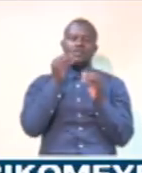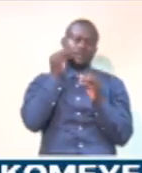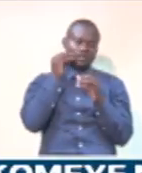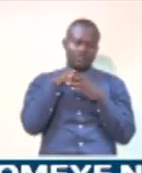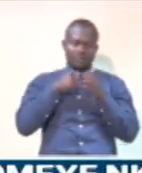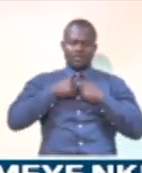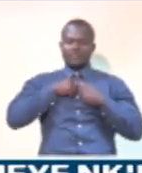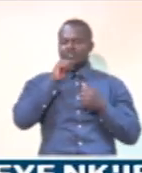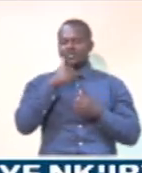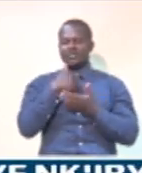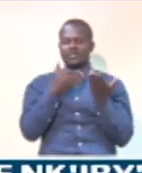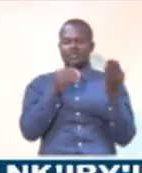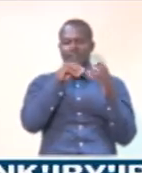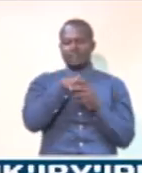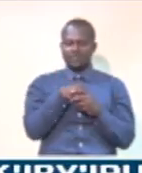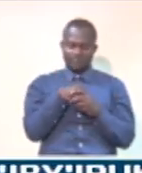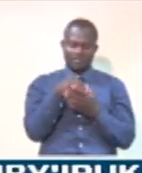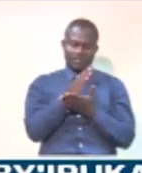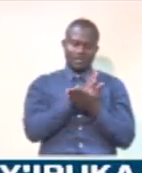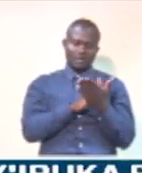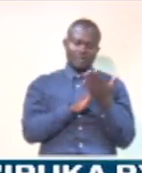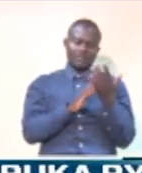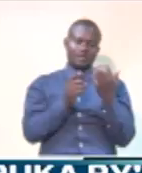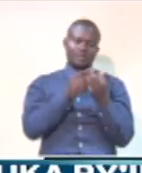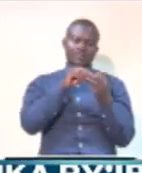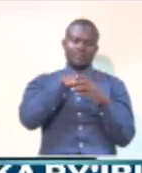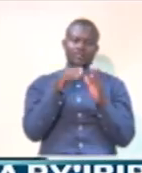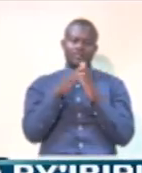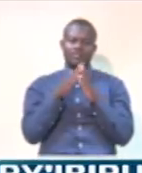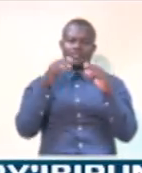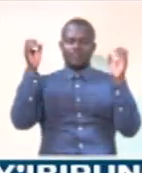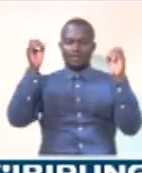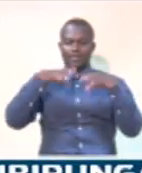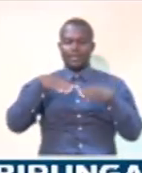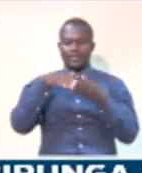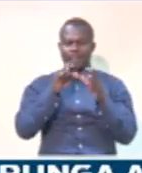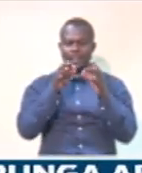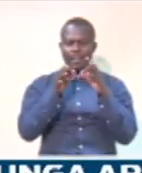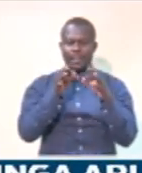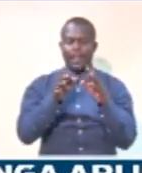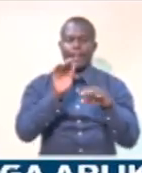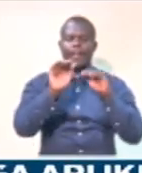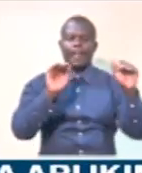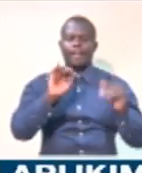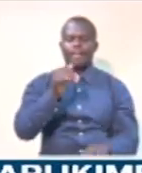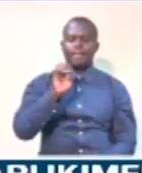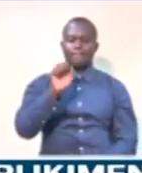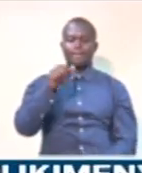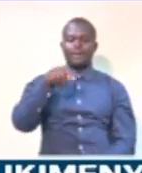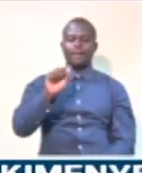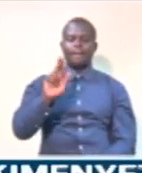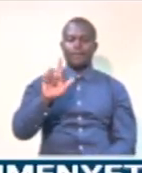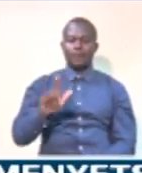Rwanda zitayafite harimo na zimwe zibarizwa mu mujyi wa Kigali bijyanye n'inkuru reka tubibaze Jean Paul